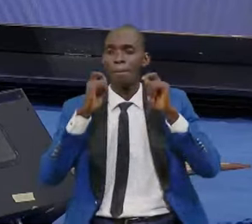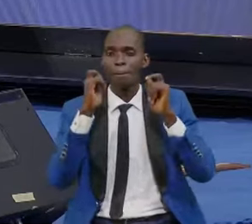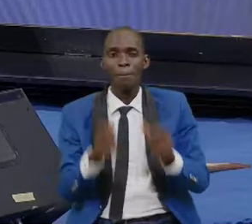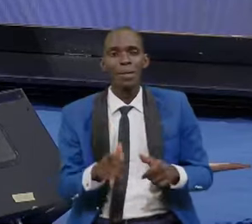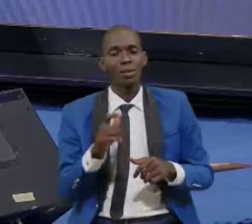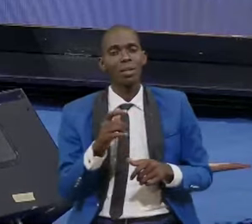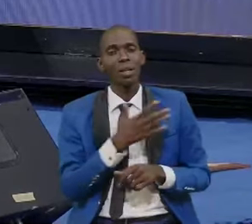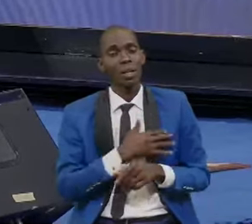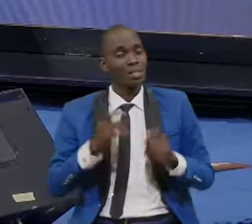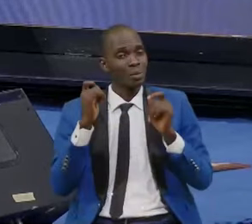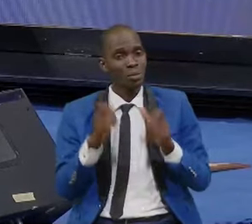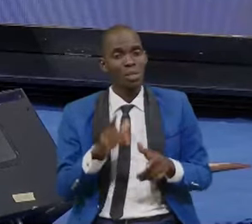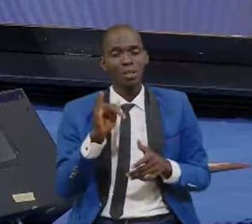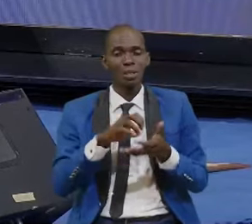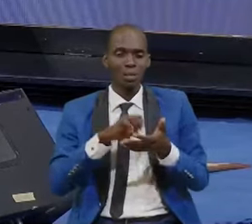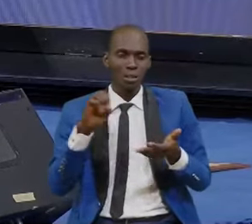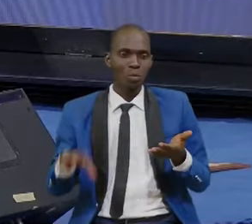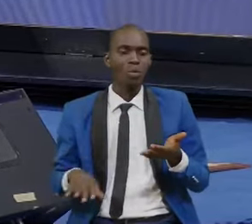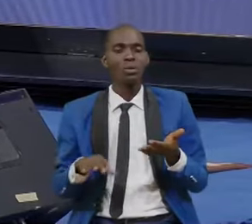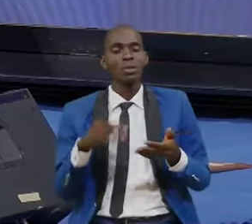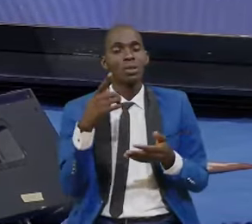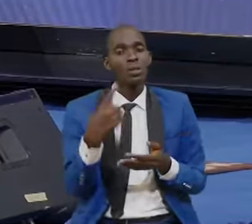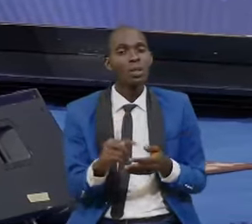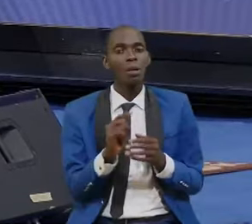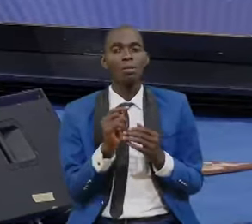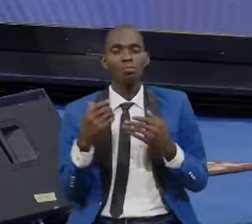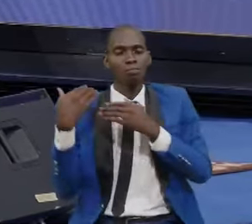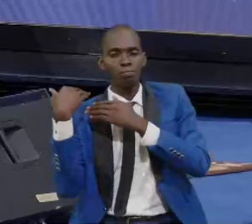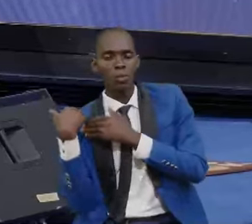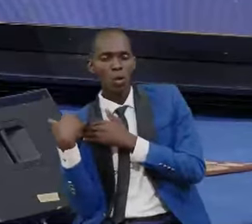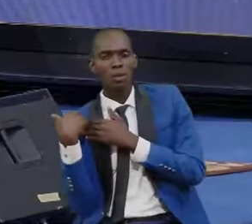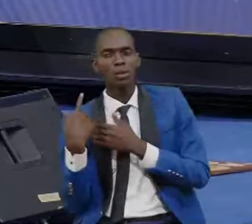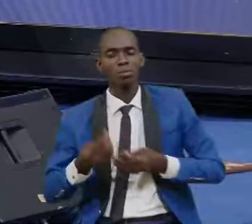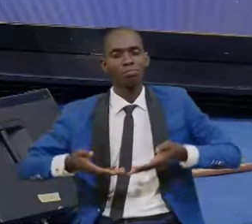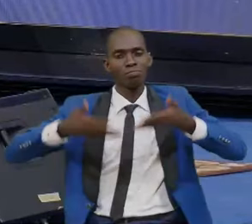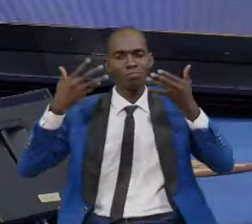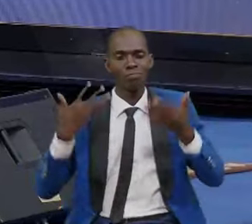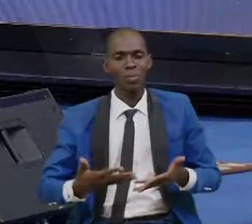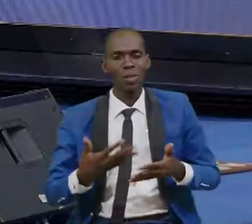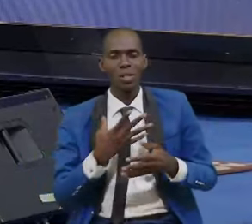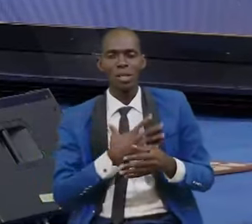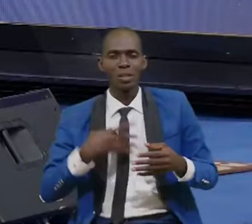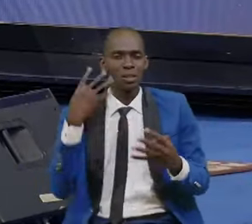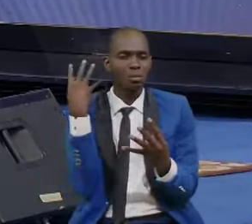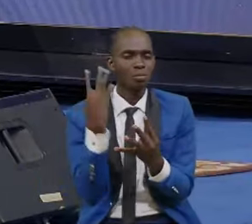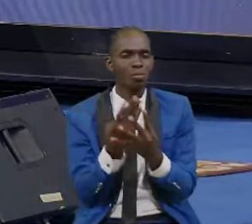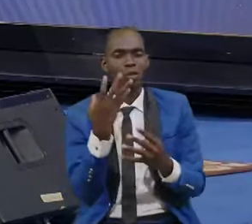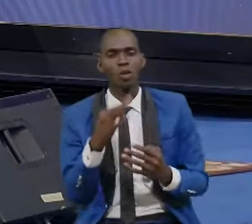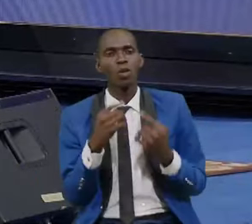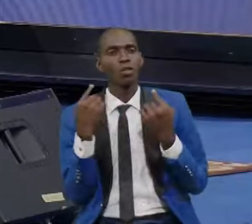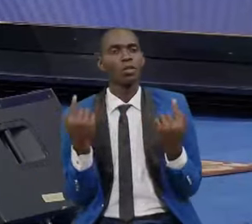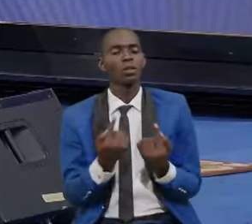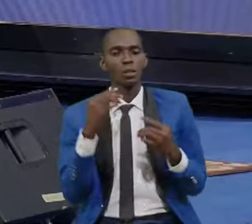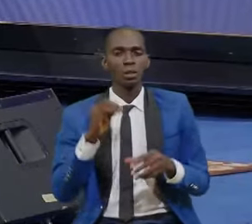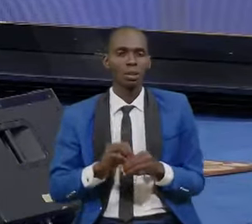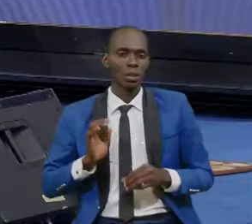et immédiatement et qui ôte le fardeau et le, et l'emprisonnement du péché de nos